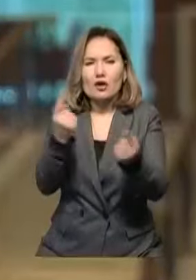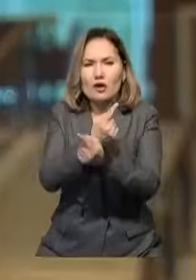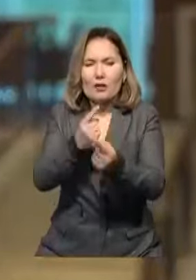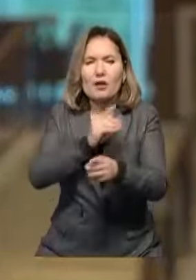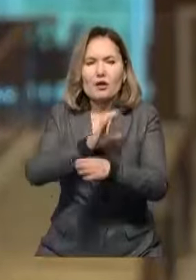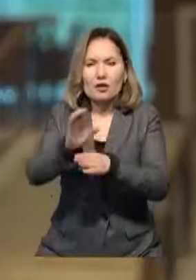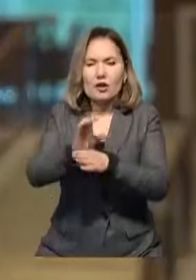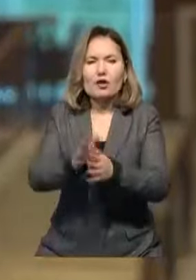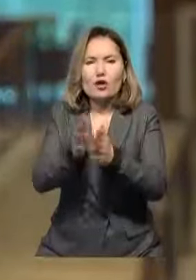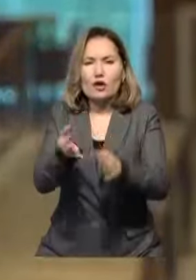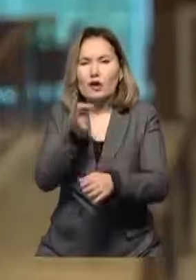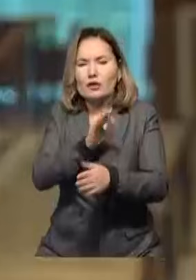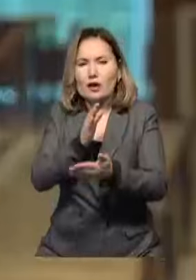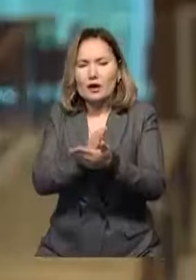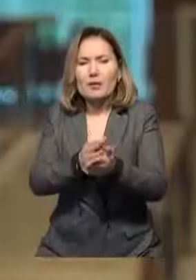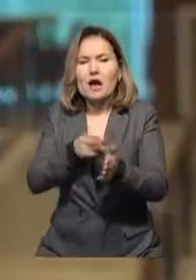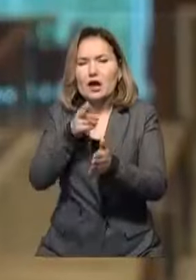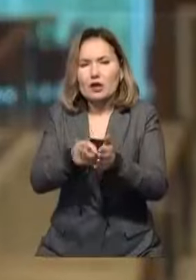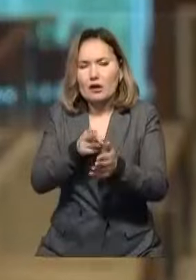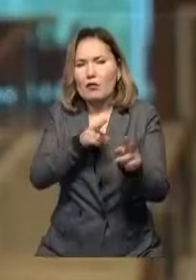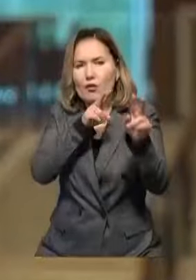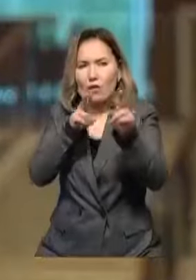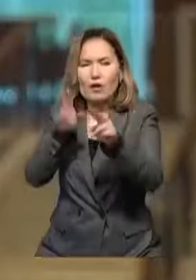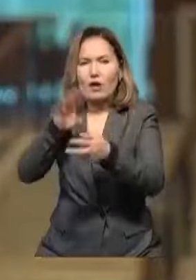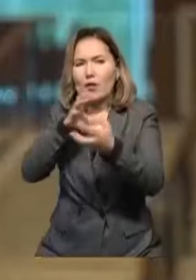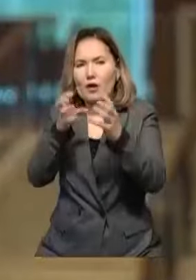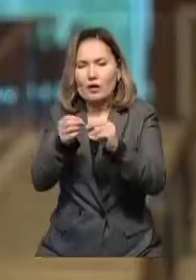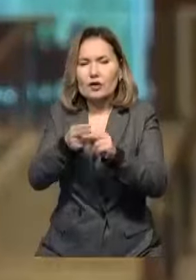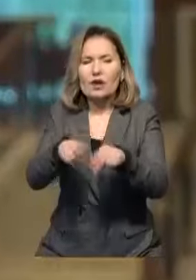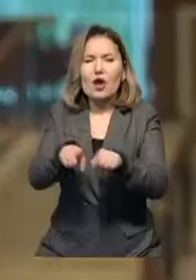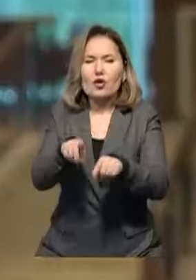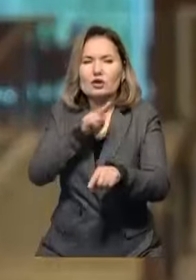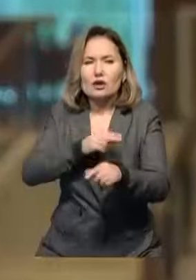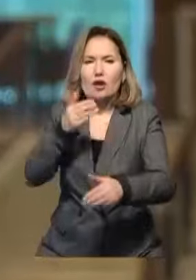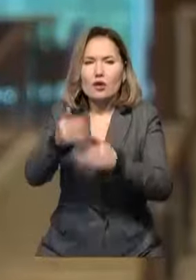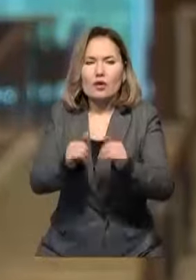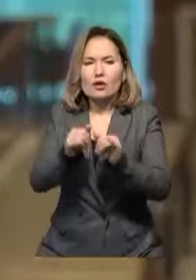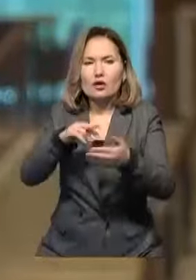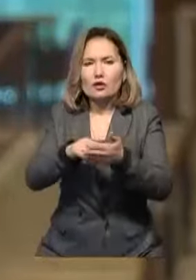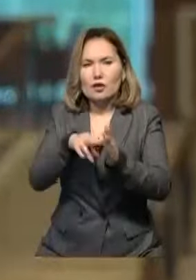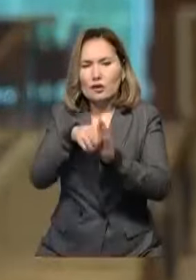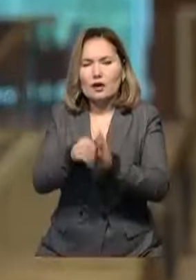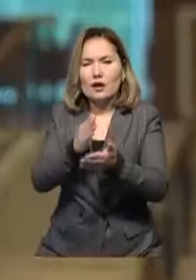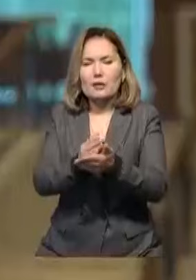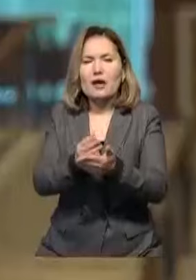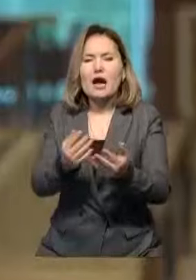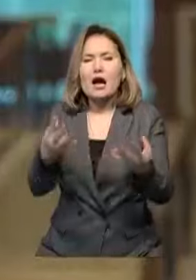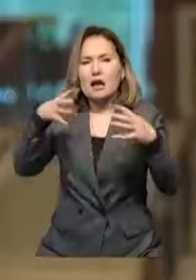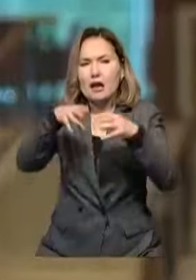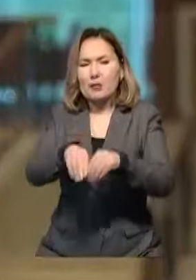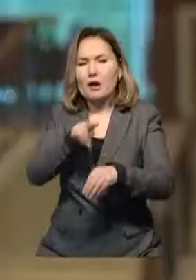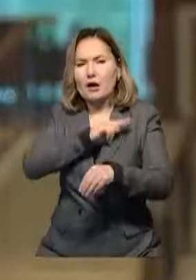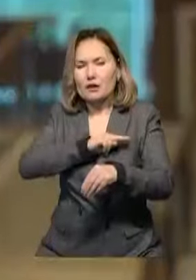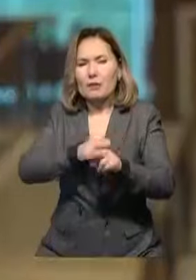декларация мәртебесін көре алады. Тіпті тауарды бақылап отыру мүмкіндігі бар. Барлық дәлізге осы жүйені енгізуді жоспарлап отырмыз. Біз интеграция арқылы бір